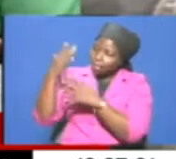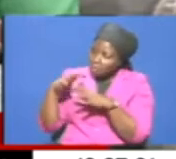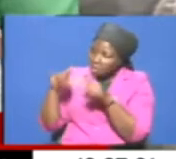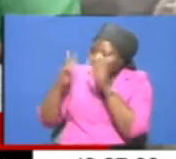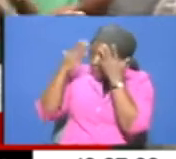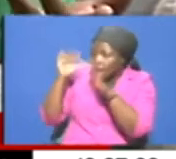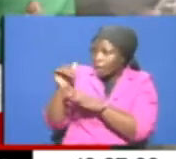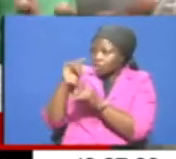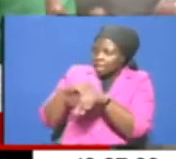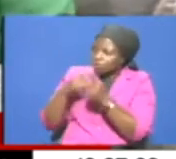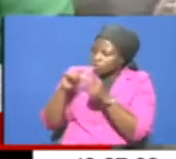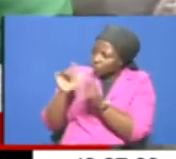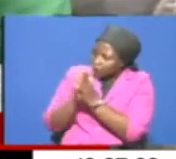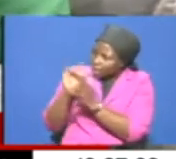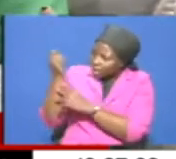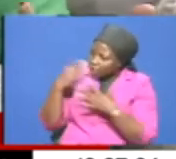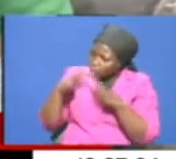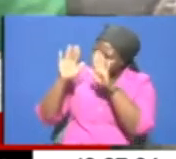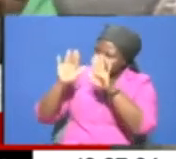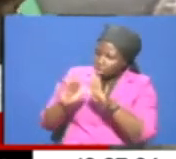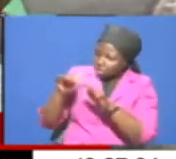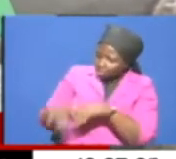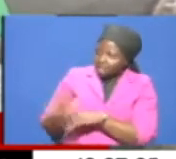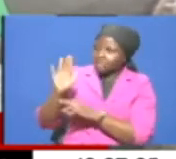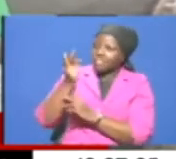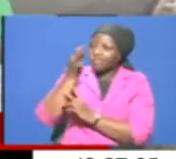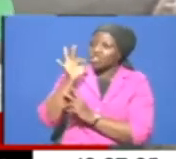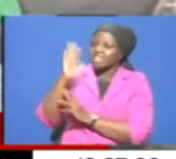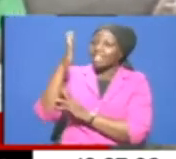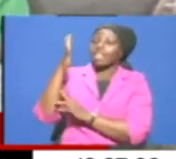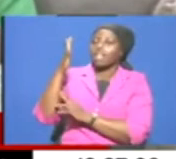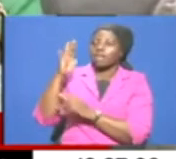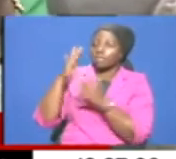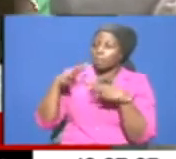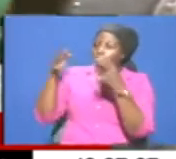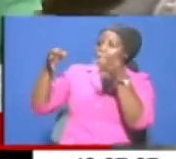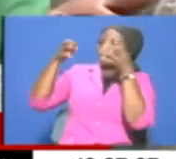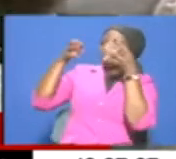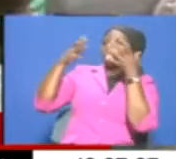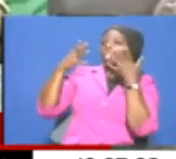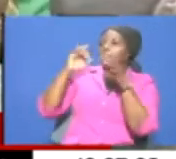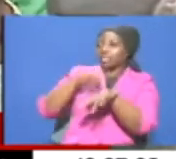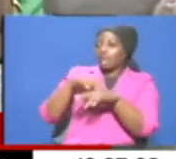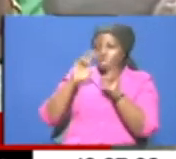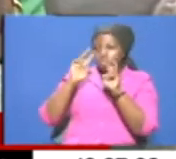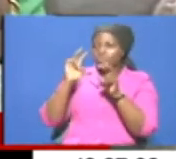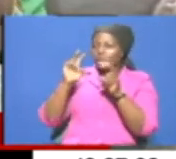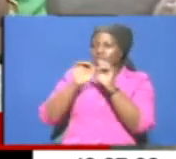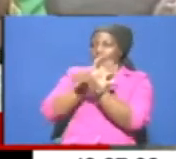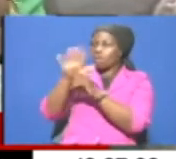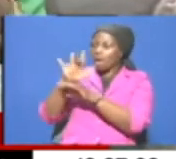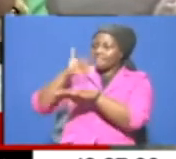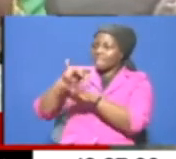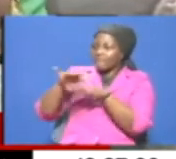Mishe, especially miti ya matunda, wanakuangalia tu. Ukiangalia vile COVID-19 imetuaffect. Mm-hmm.